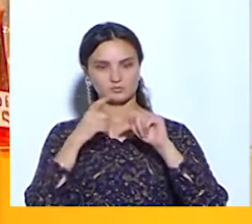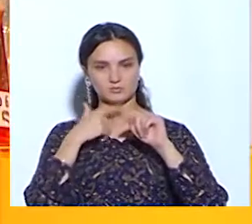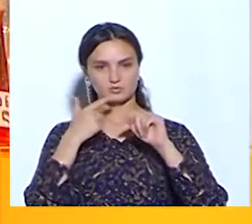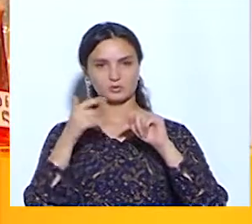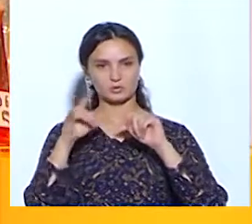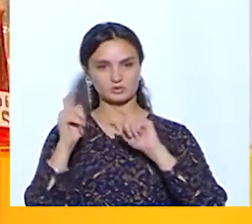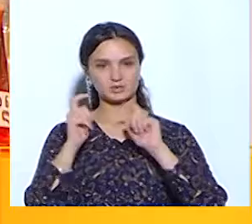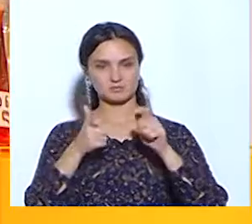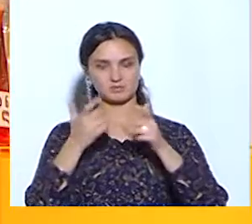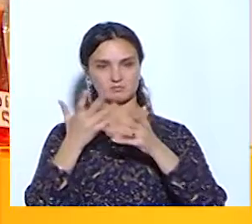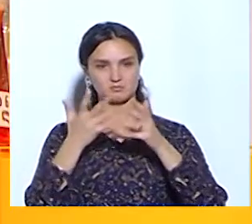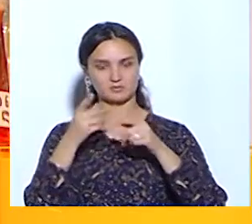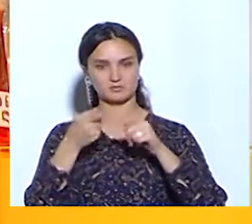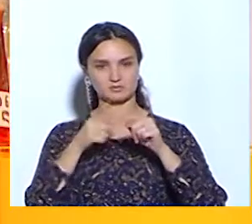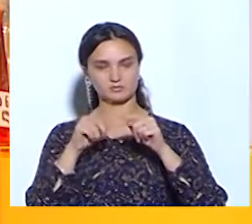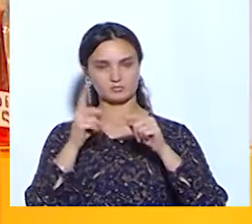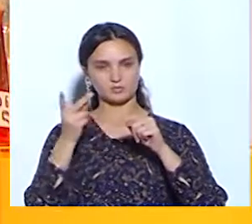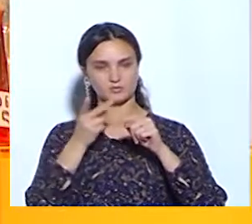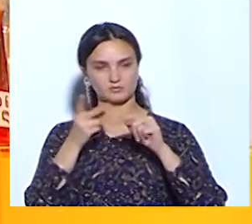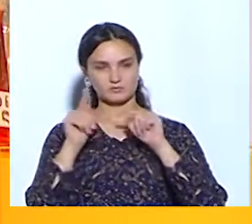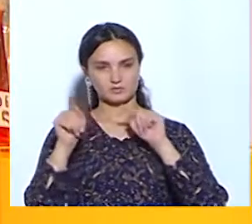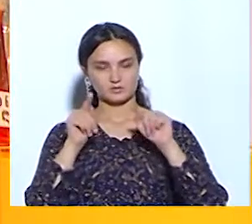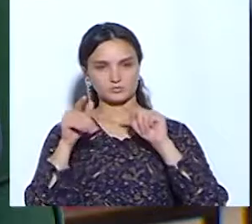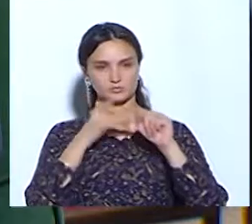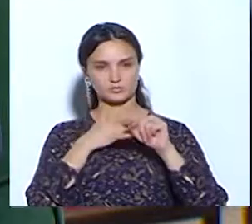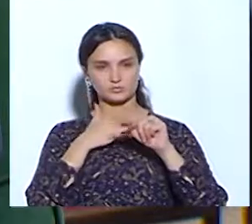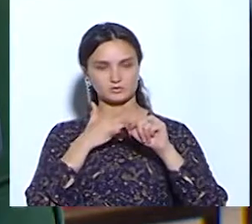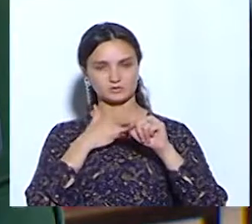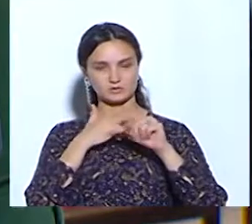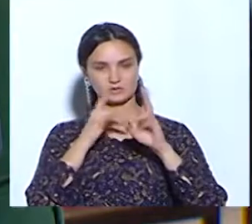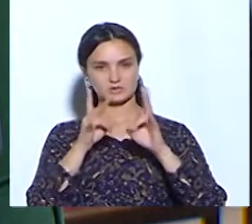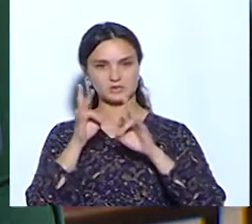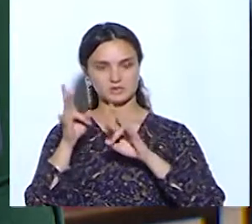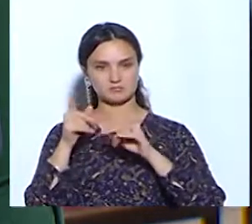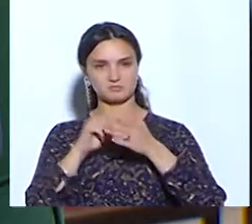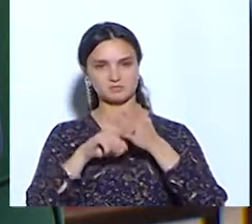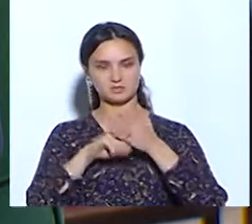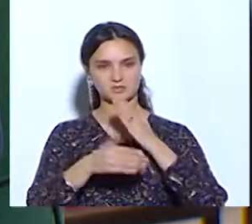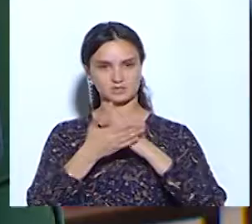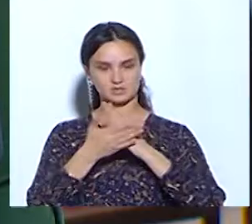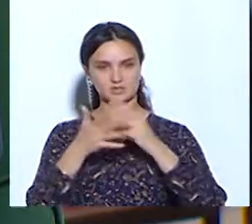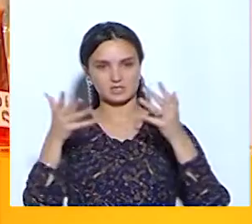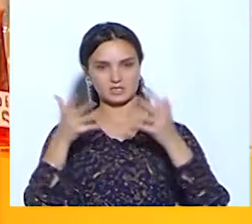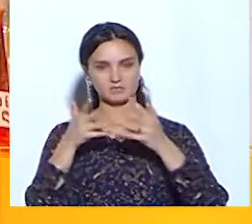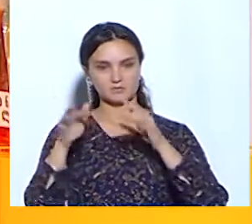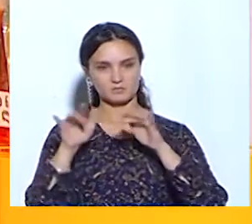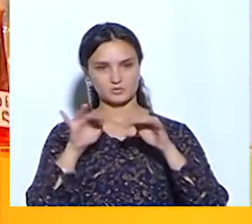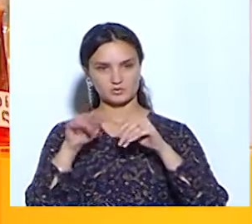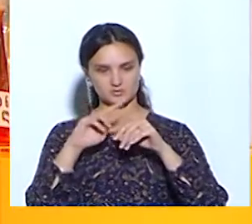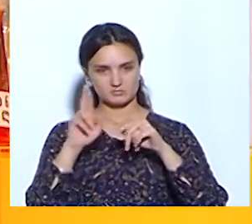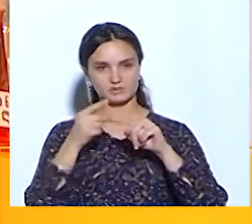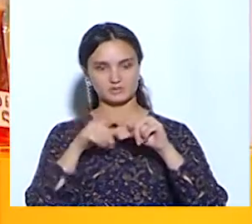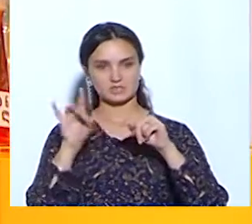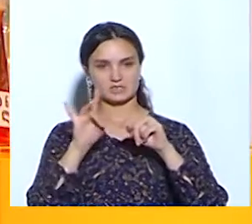გიორგი დამეთანხმება, რომ ორივე მათგანი გულსისხლძავთა სისტემის დაზიანების საფუძველია: ანთებითი პროცესები